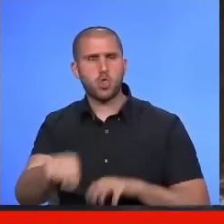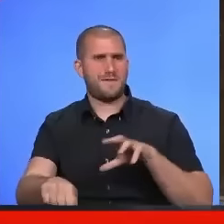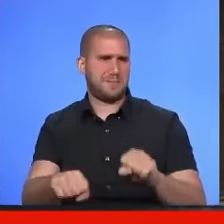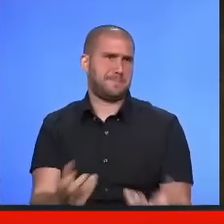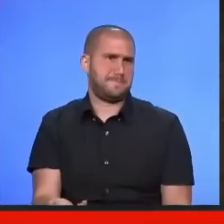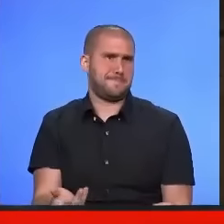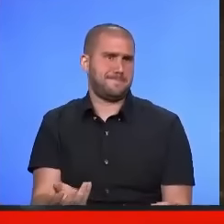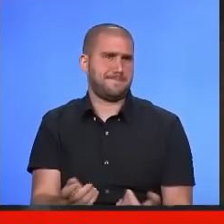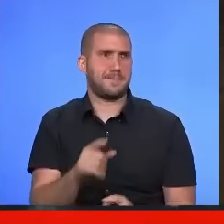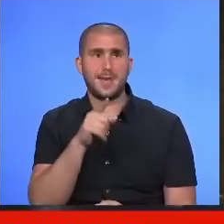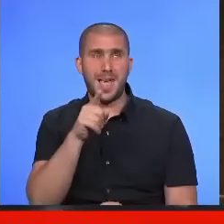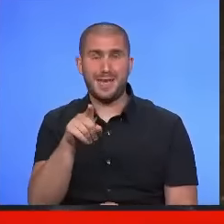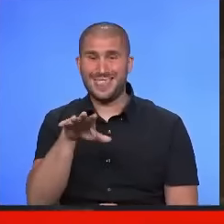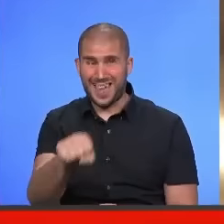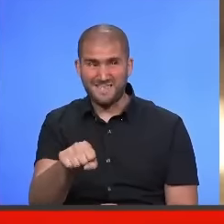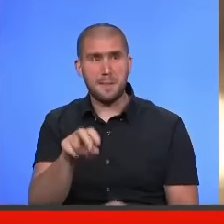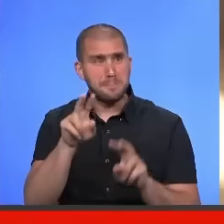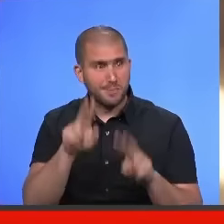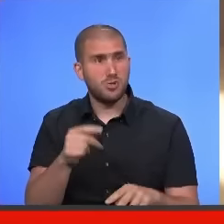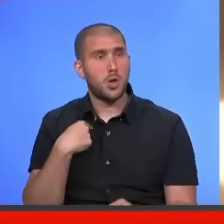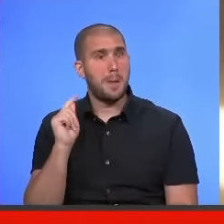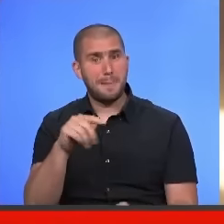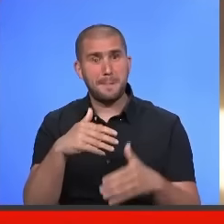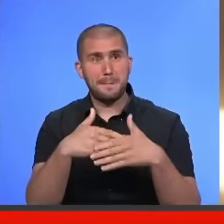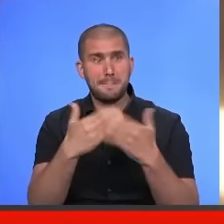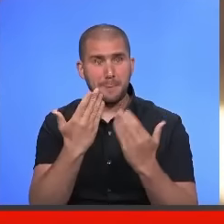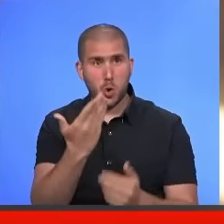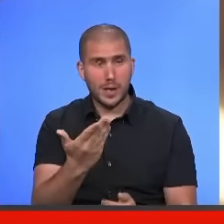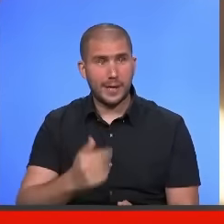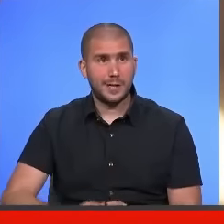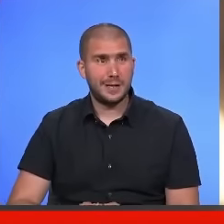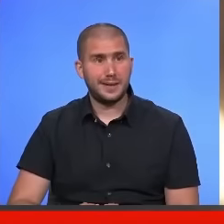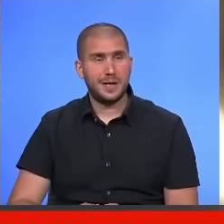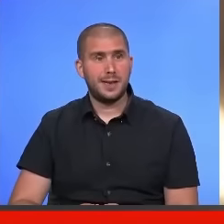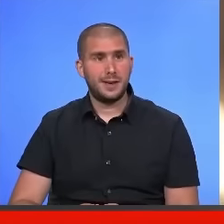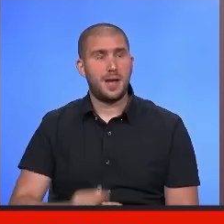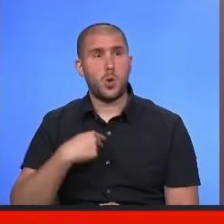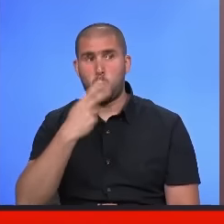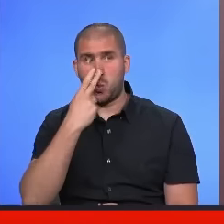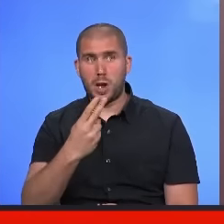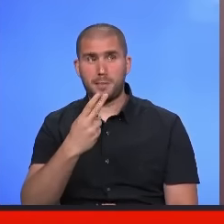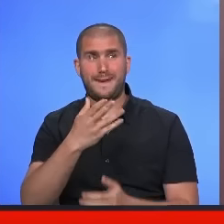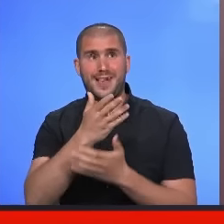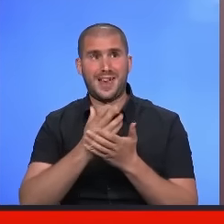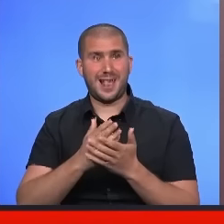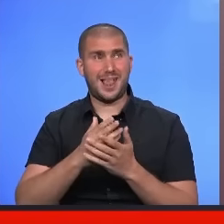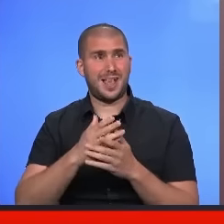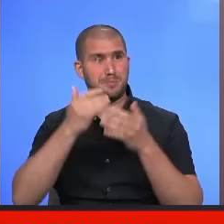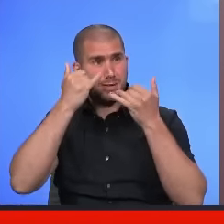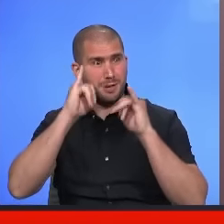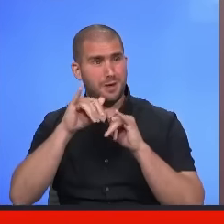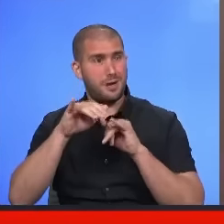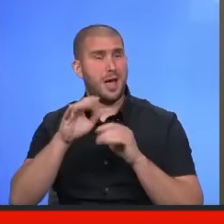טרפה טריפה זה אומר שאנחנו מגיעים בבוקר ואנחנו רואים או חלק